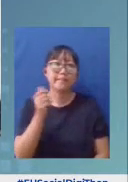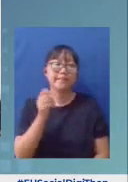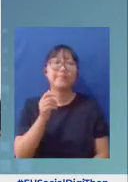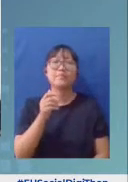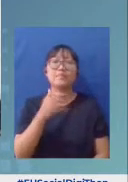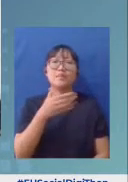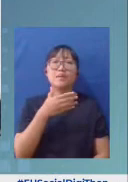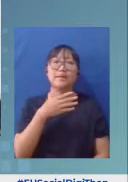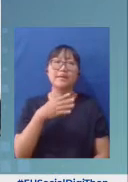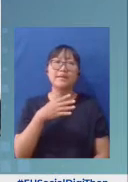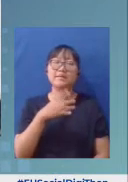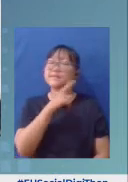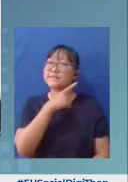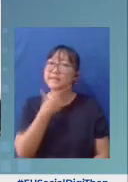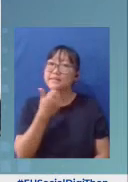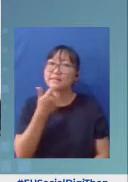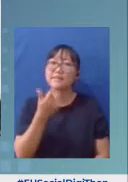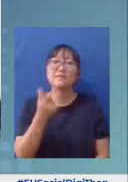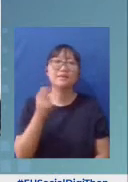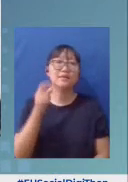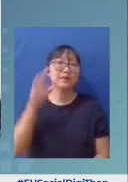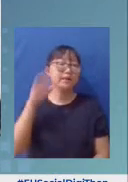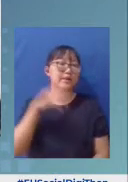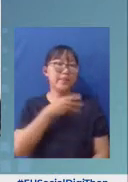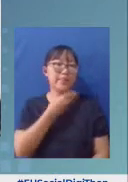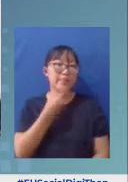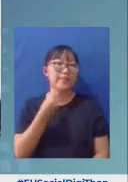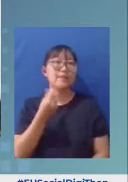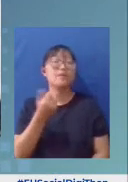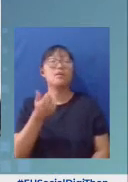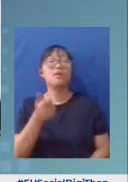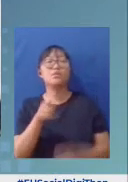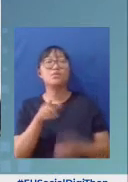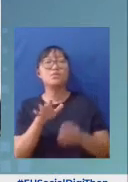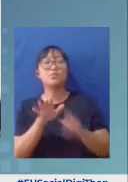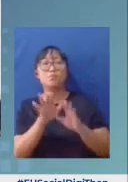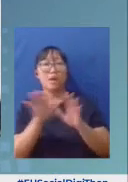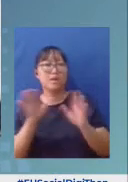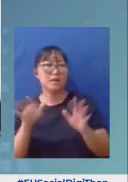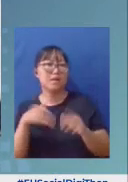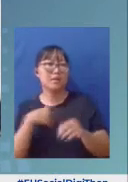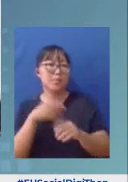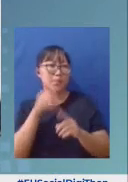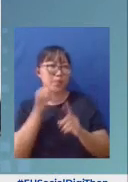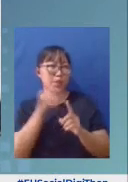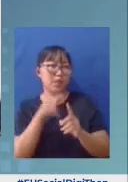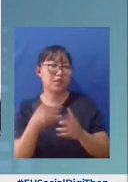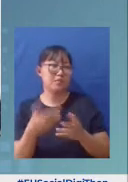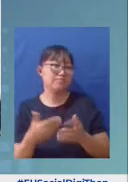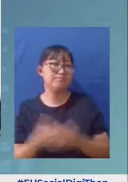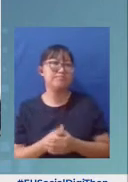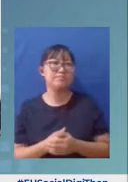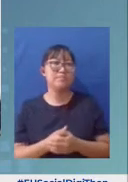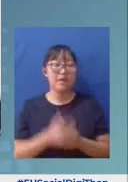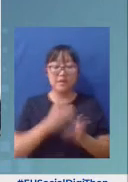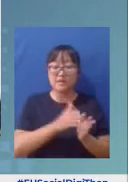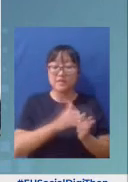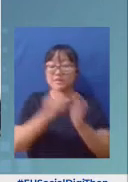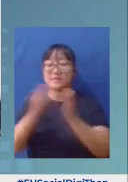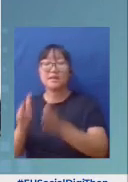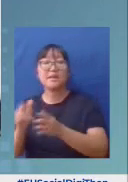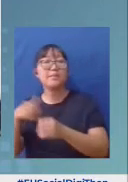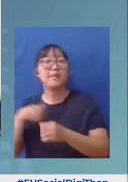Baik, Ibu, ini pertanyaan dari Aceh, Ibu. Jauh kan, Bu, tadi dari Kupang kita ke Aceh sekarang. Dari Saiful Amri, Ketua